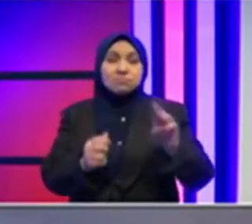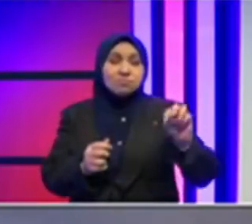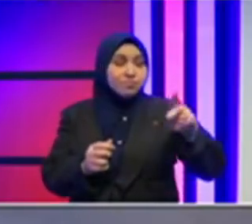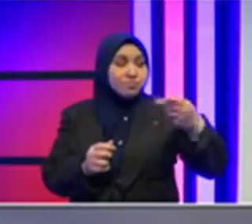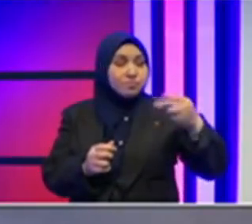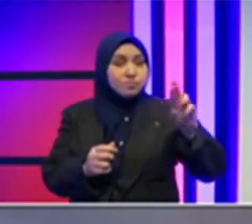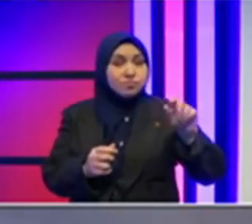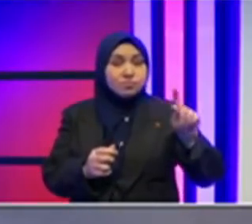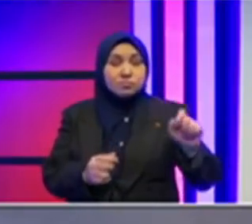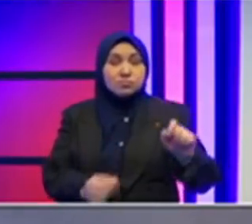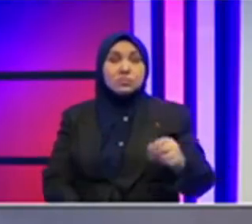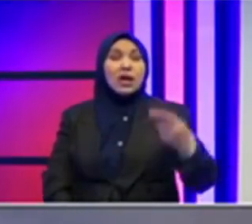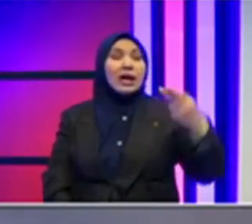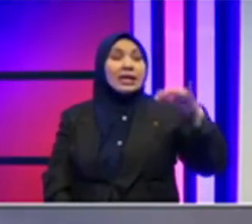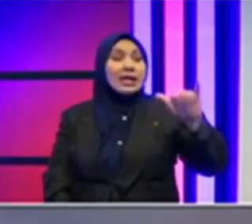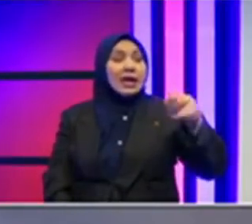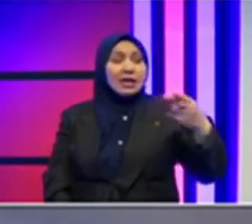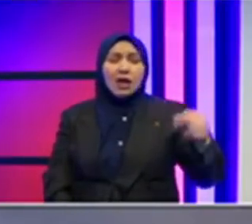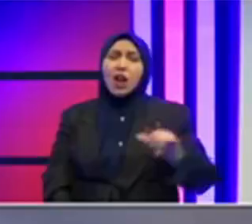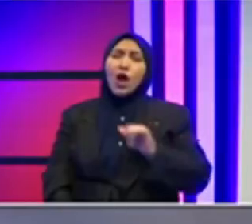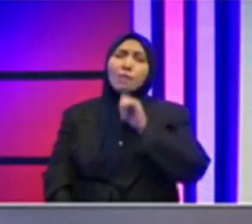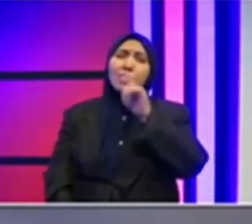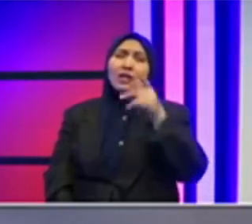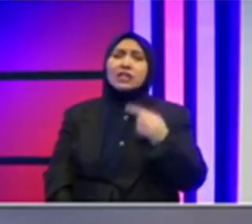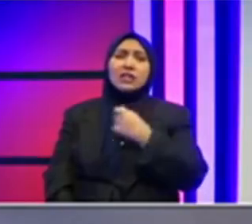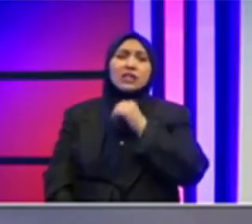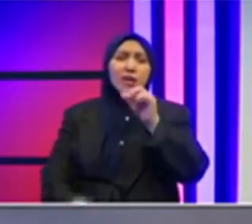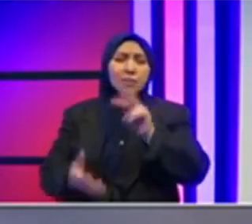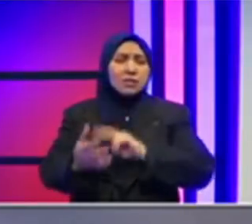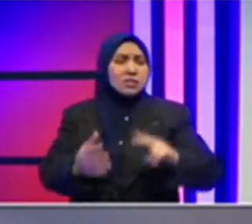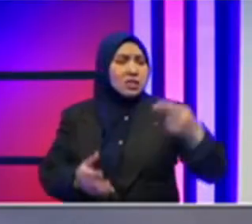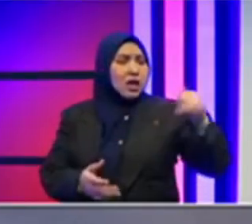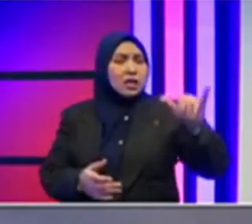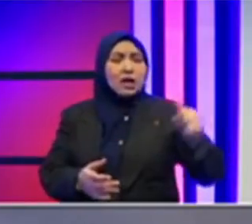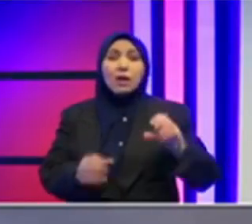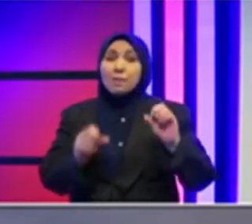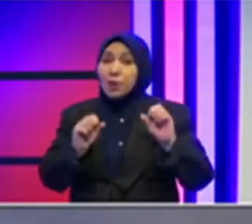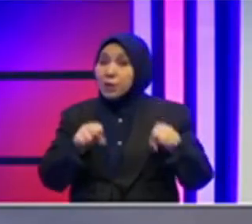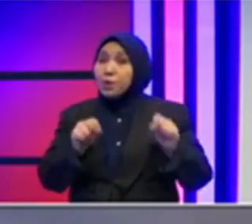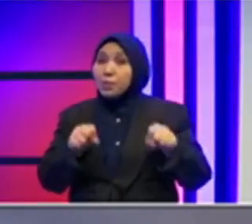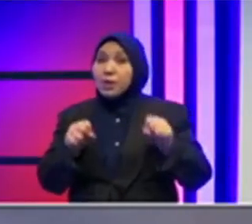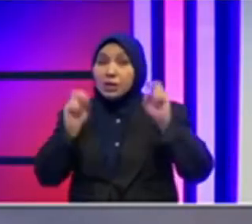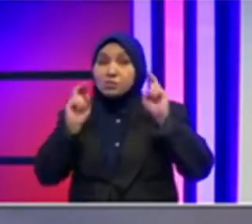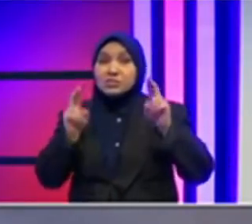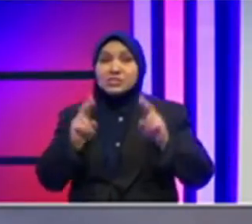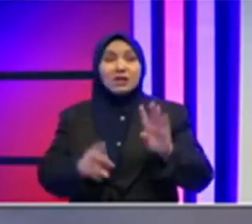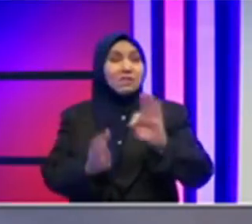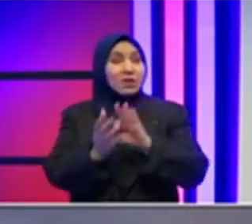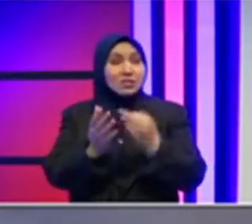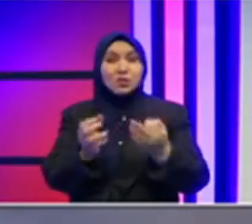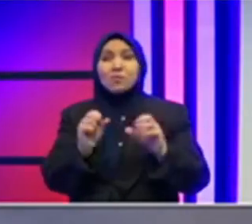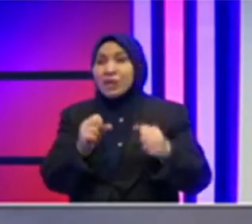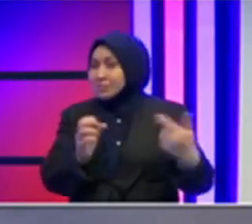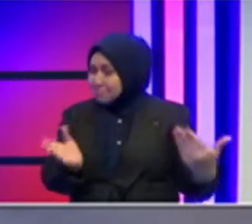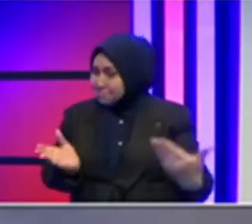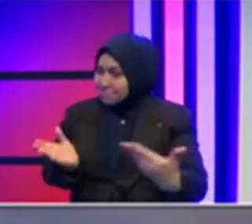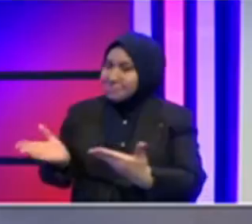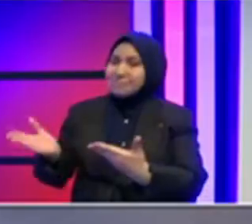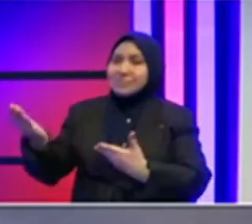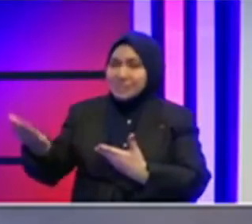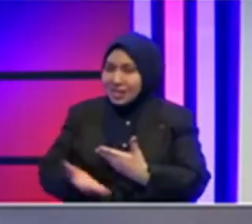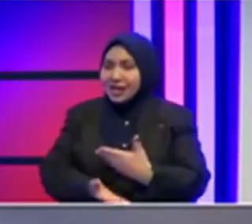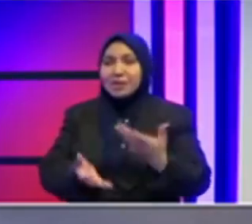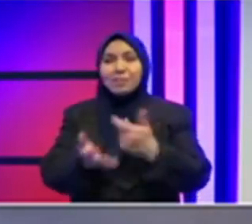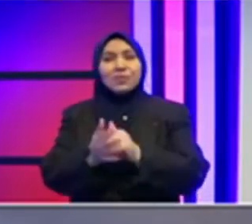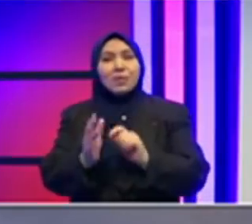Murattal Bayati. Lama kita tak baca dengan Bayati, sah? InsyaAllah. Boleh Ustaz Fazrul? Eh? Bismillah. Okay. Kita mulakan. Jom kita mulakan